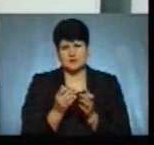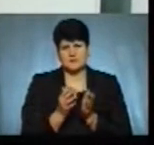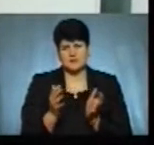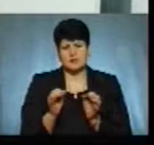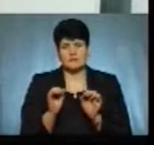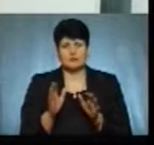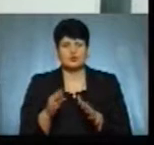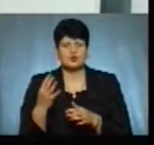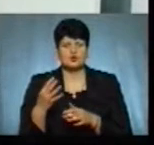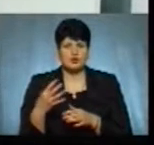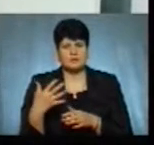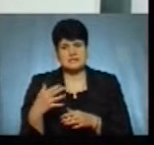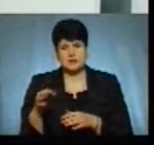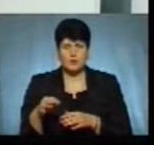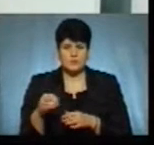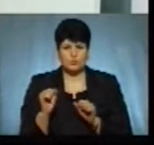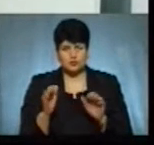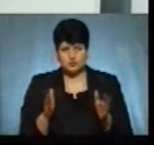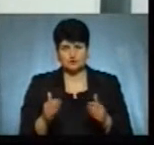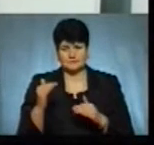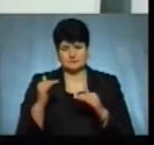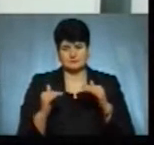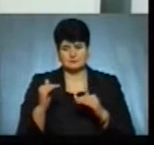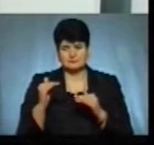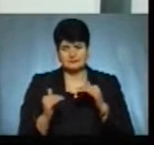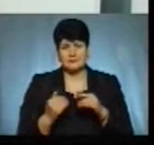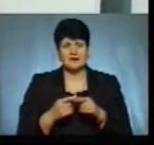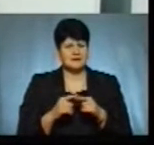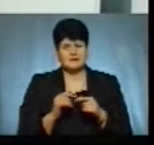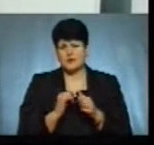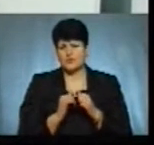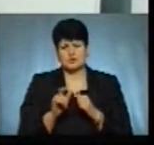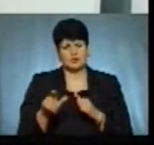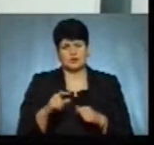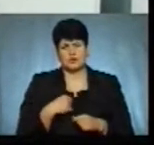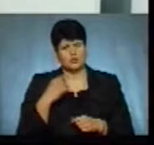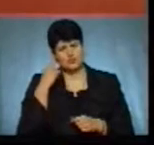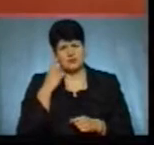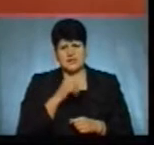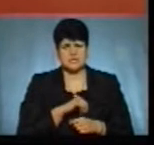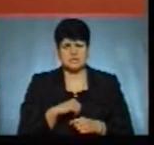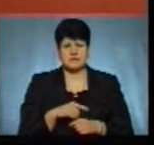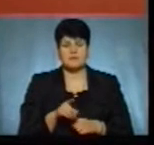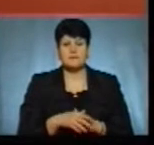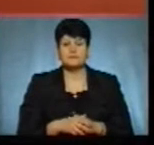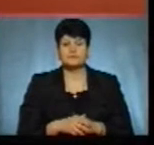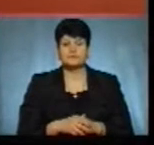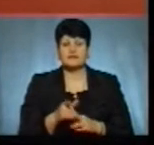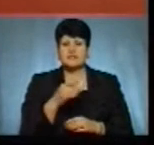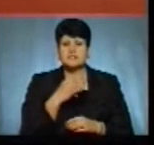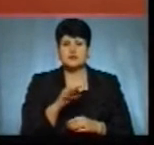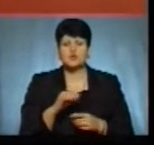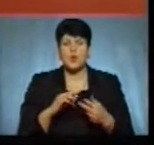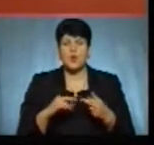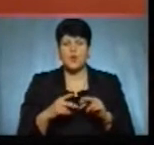може складати 40-50 копійок. Ну, тобто, це вже кожна людина думає сама, як. От ви сказали, що обмін онлайн